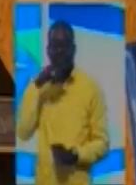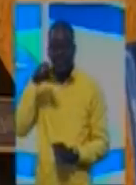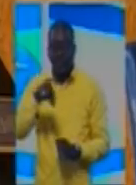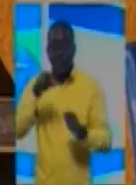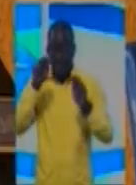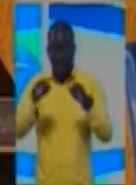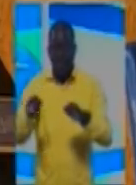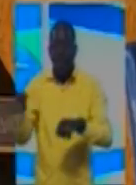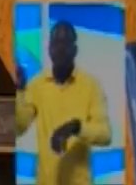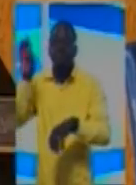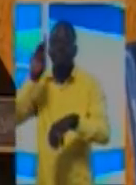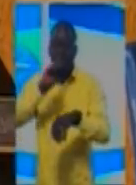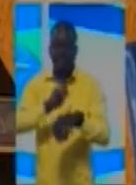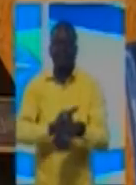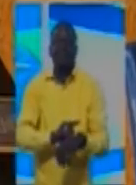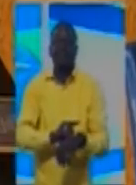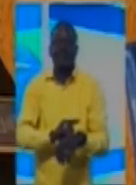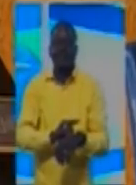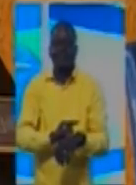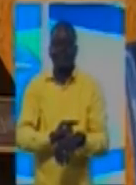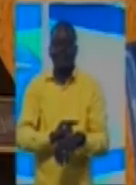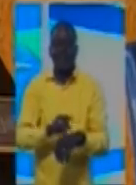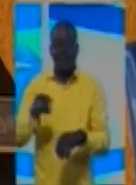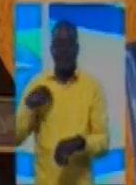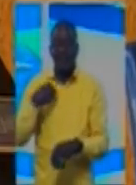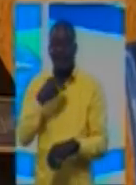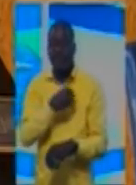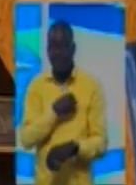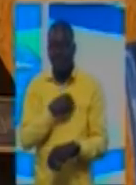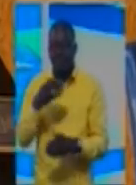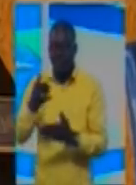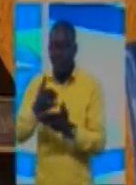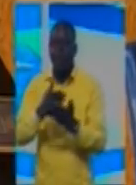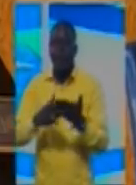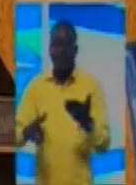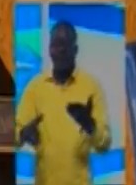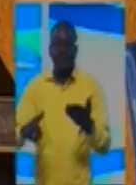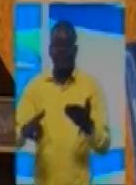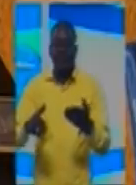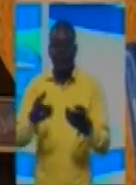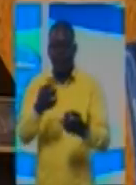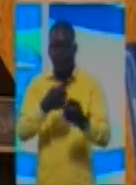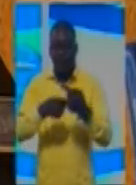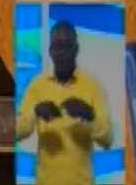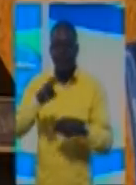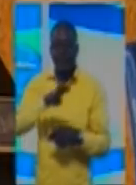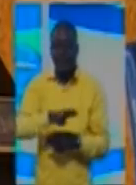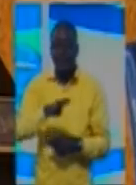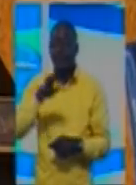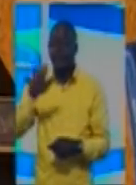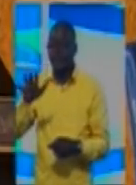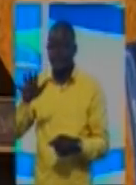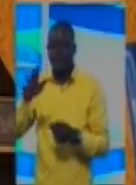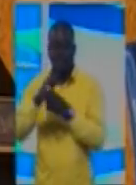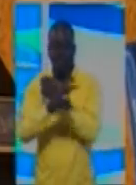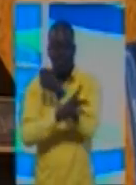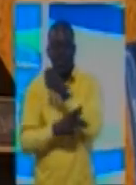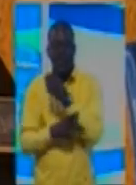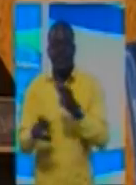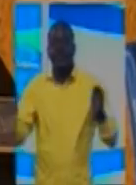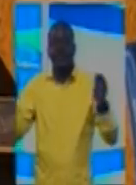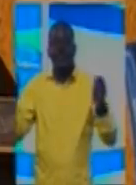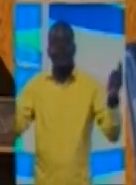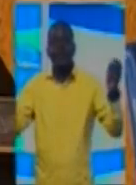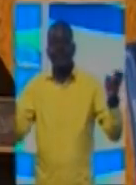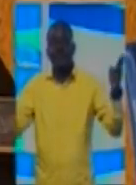que ces militants ont posé, que les militantes et militants du parti, venus de 45 provinces et réunis en